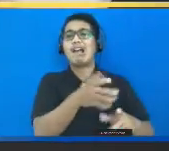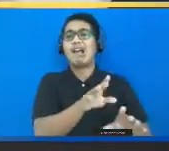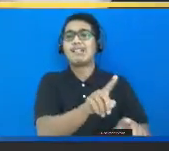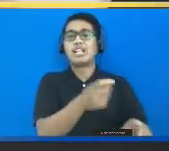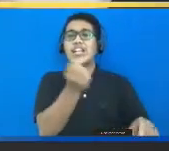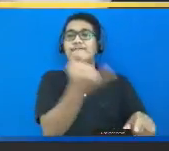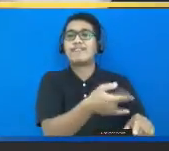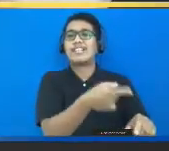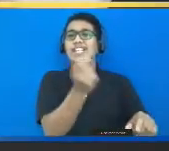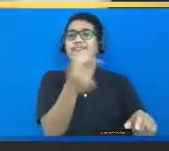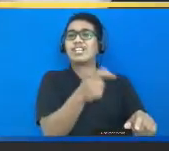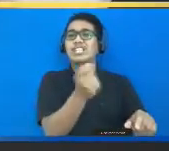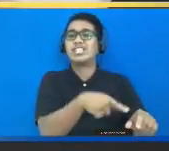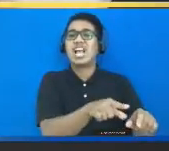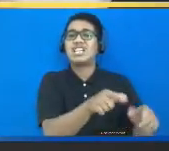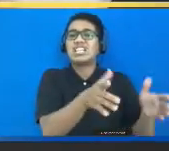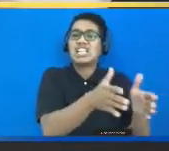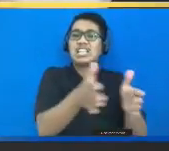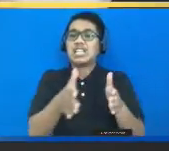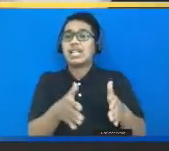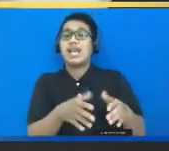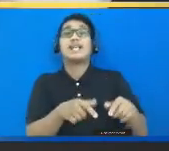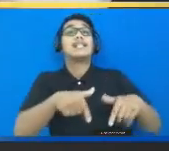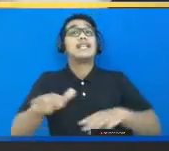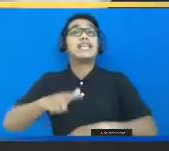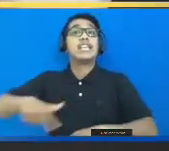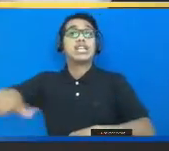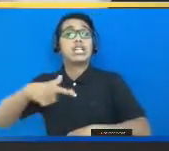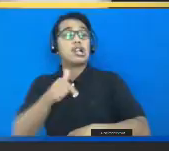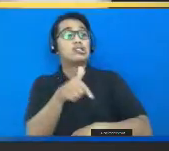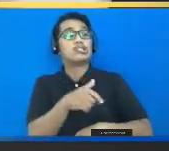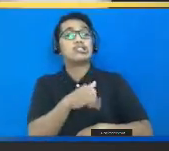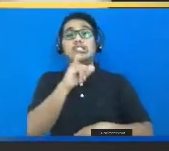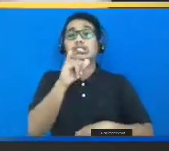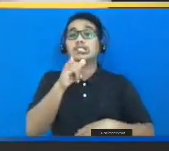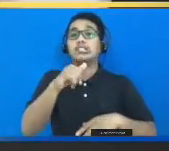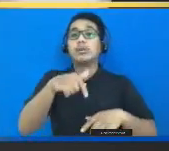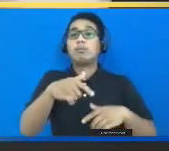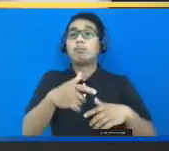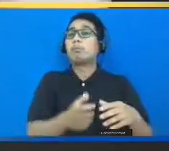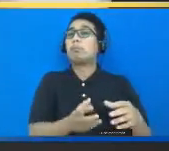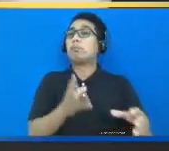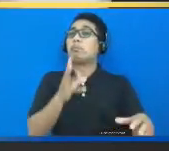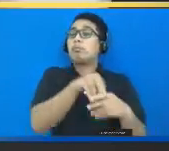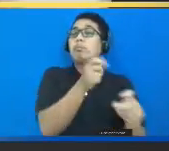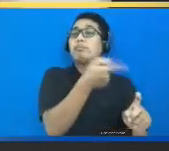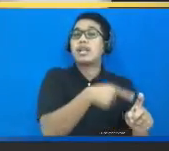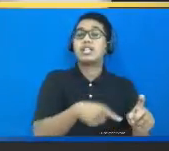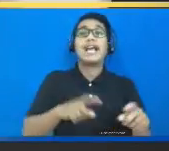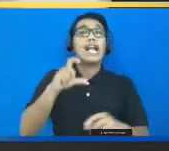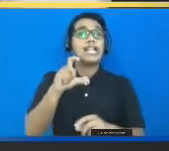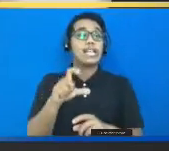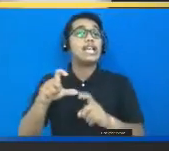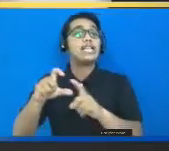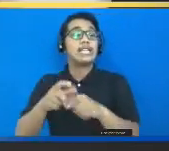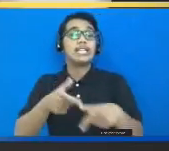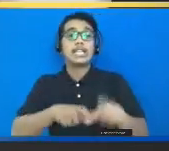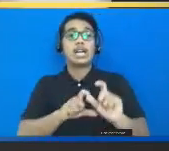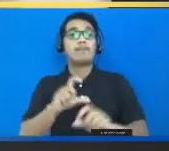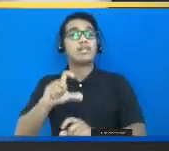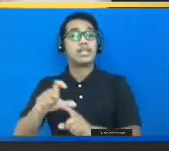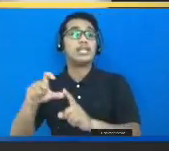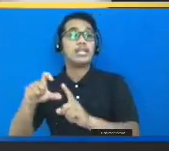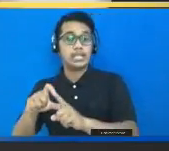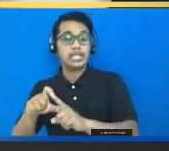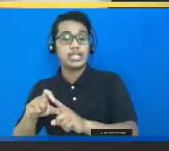kecil-kecil sekarang yang lokal aja udah bisa invest ke bahkan ke series c dan d gitu ya CCD Bisa